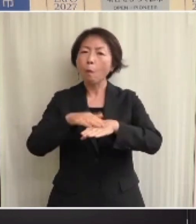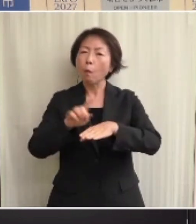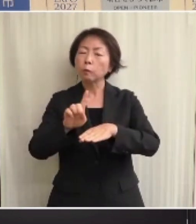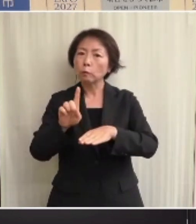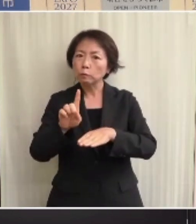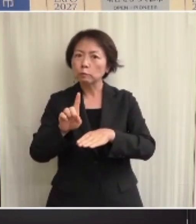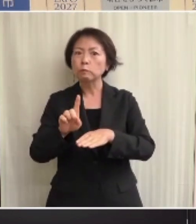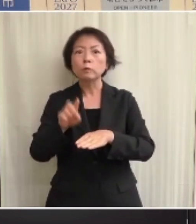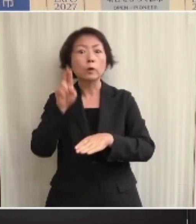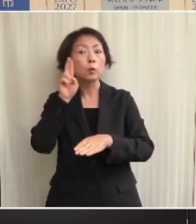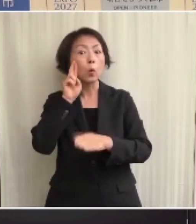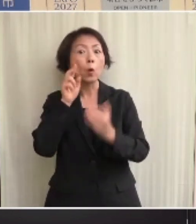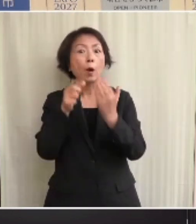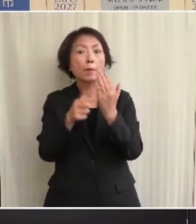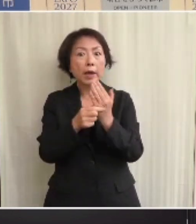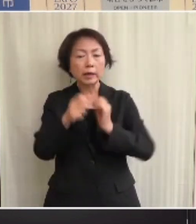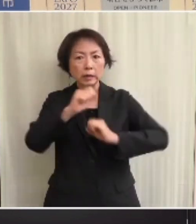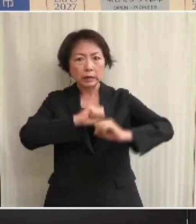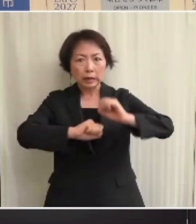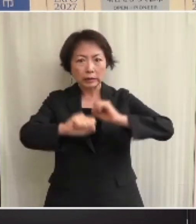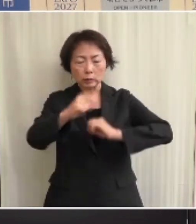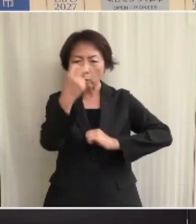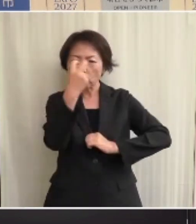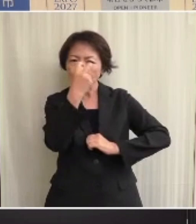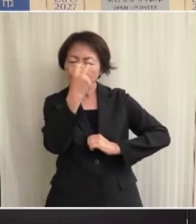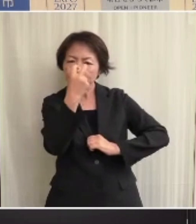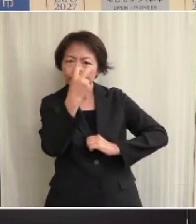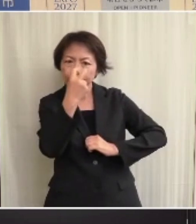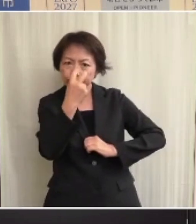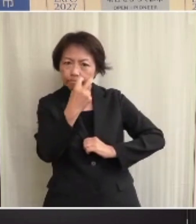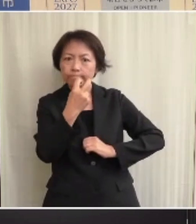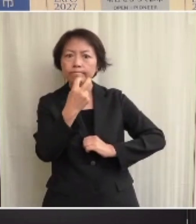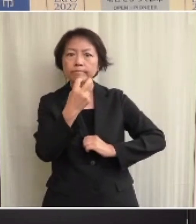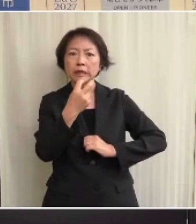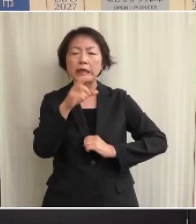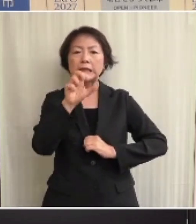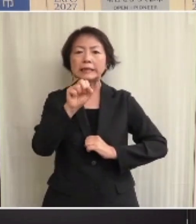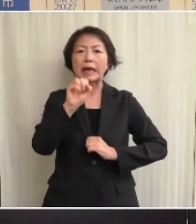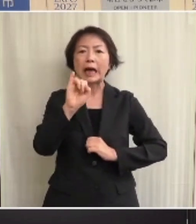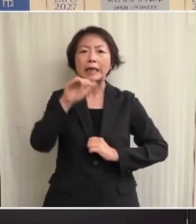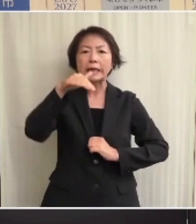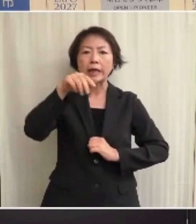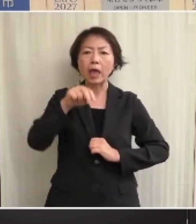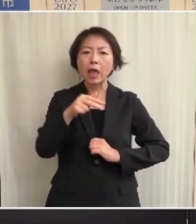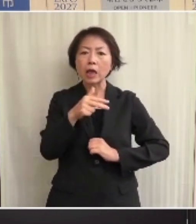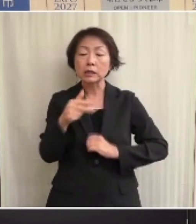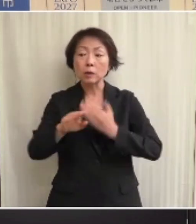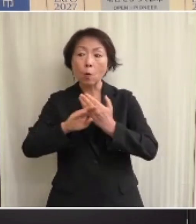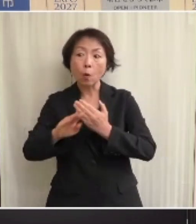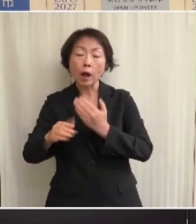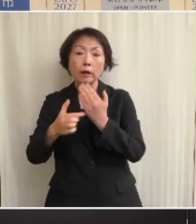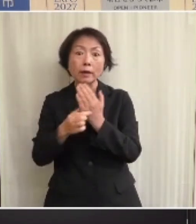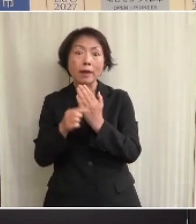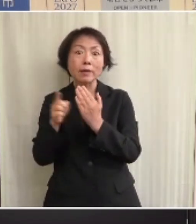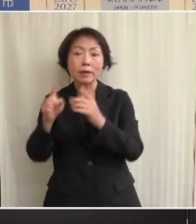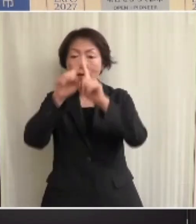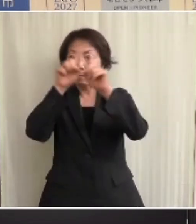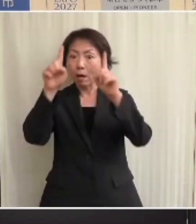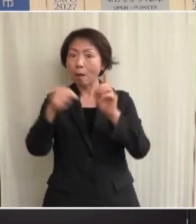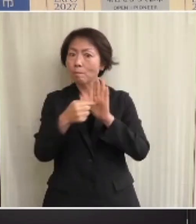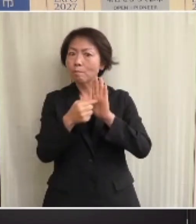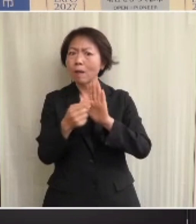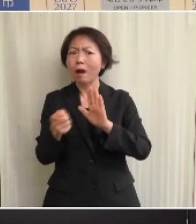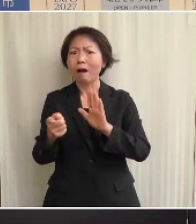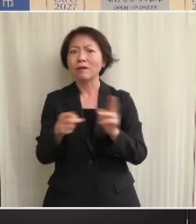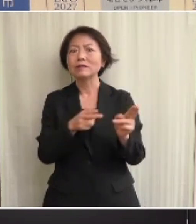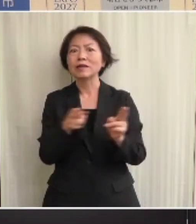、横浜駅での取り組みの検証、また、サイネージの他の駅におけるサイネージ